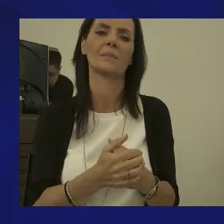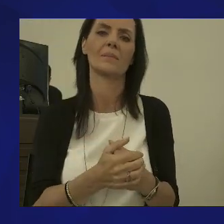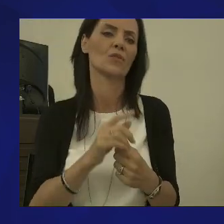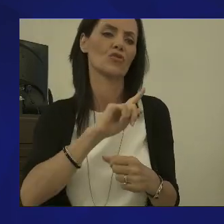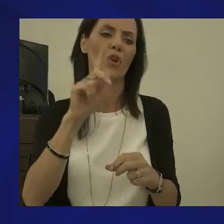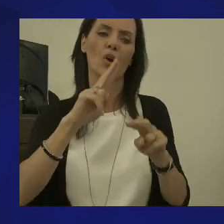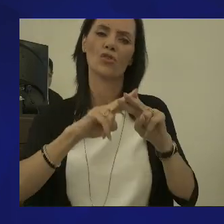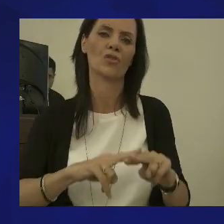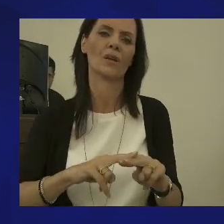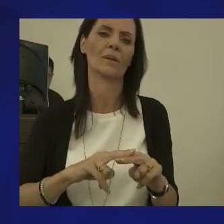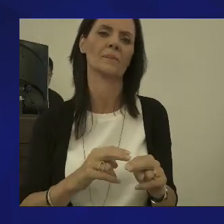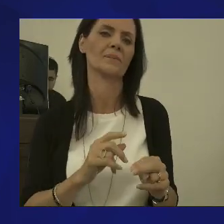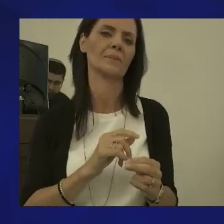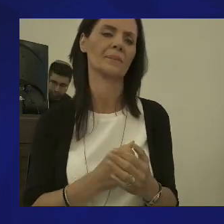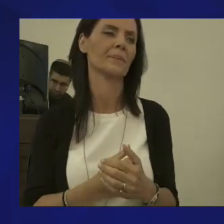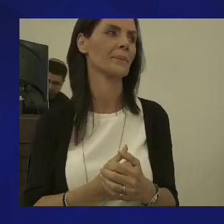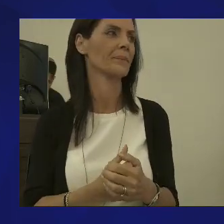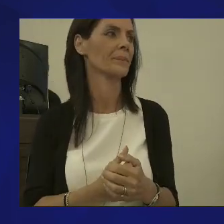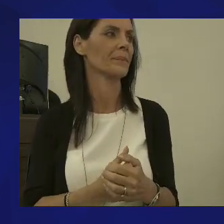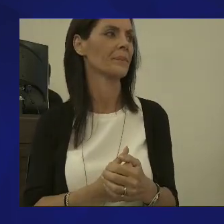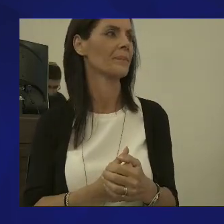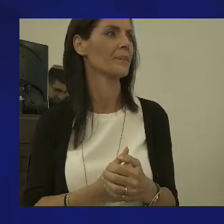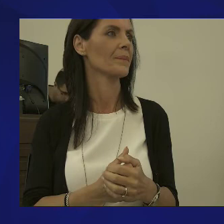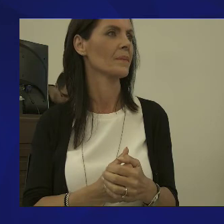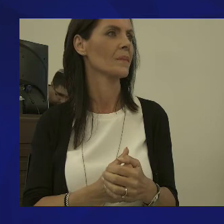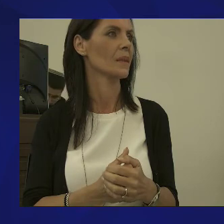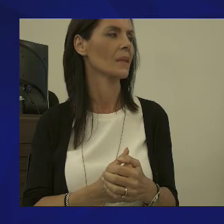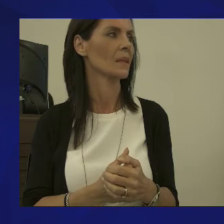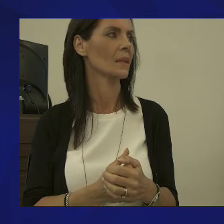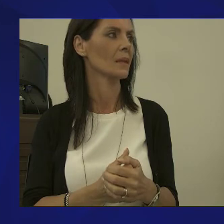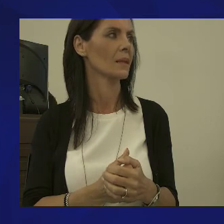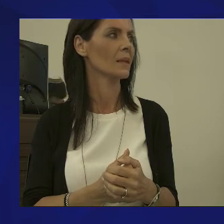שזה לא יישאר בצורה כזאת. לא כמו שהיא מופיעה כאן.